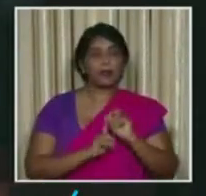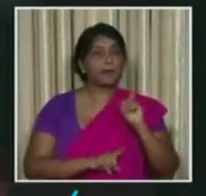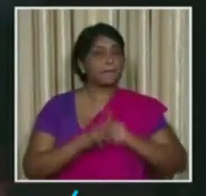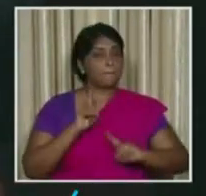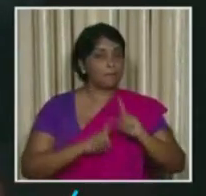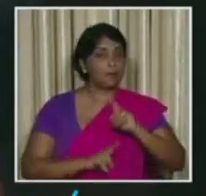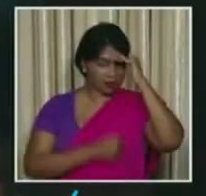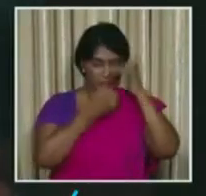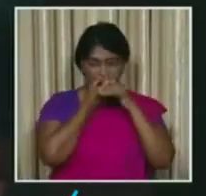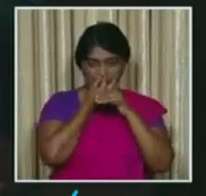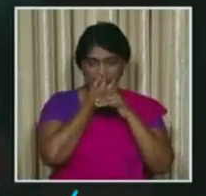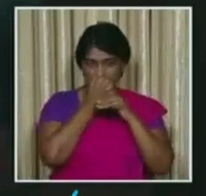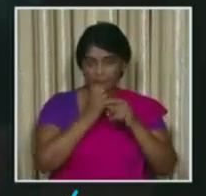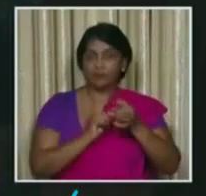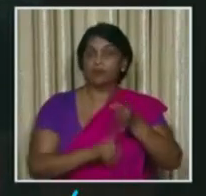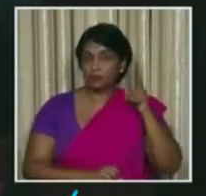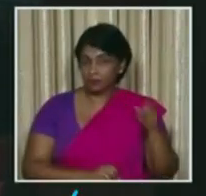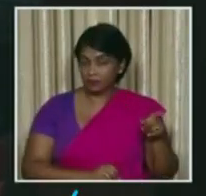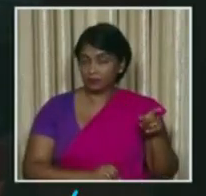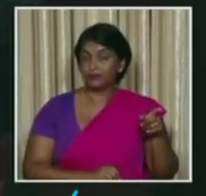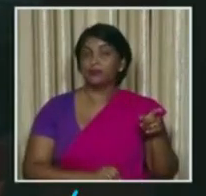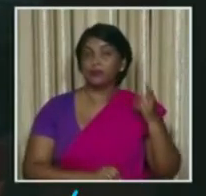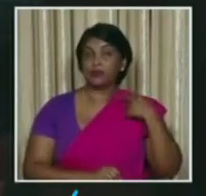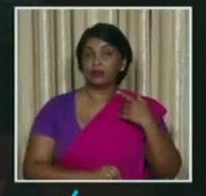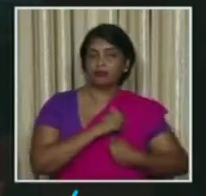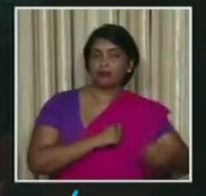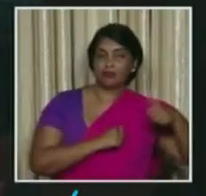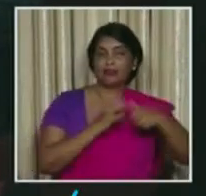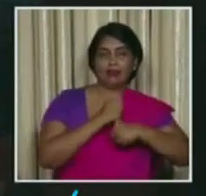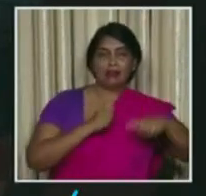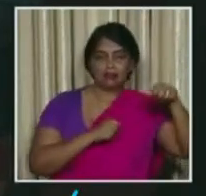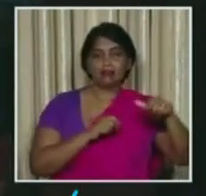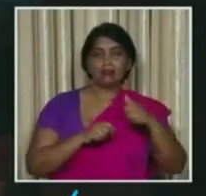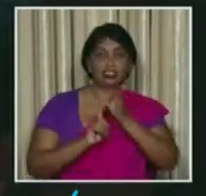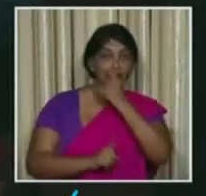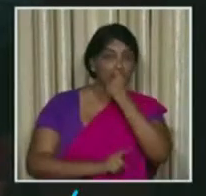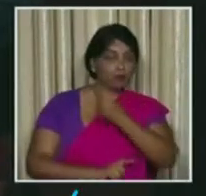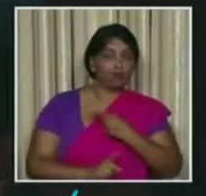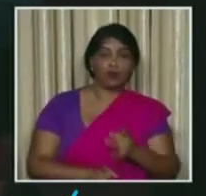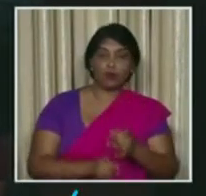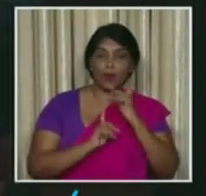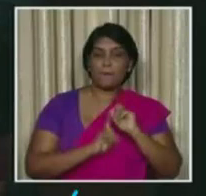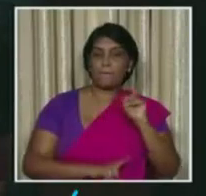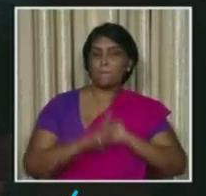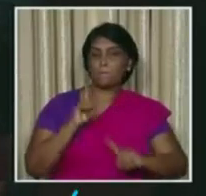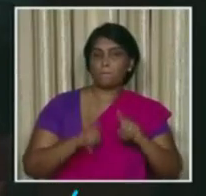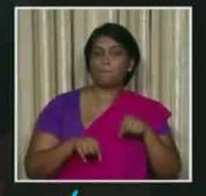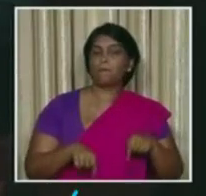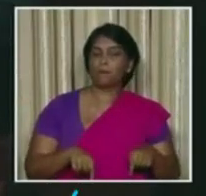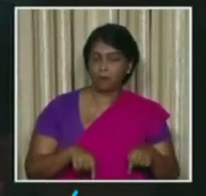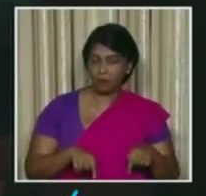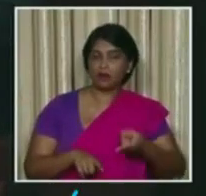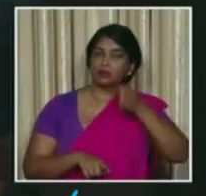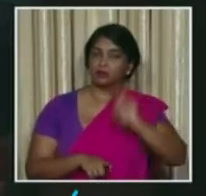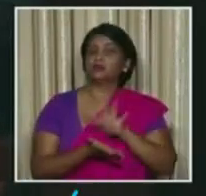පාර්ලිමේන්තුවේ කතානායකවරයා ජනාධිපතිවරයාගේ ඒජන්තවරයෙක් හැටියට නියෝජිතවරයෙක් හැටියට මේ පාර්ලිමේන්තු සභාගර්භයේ